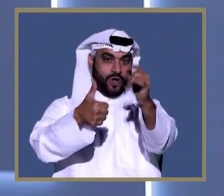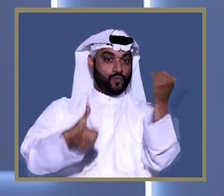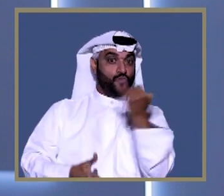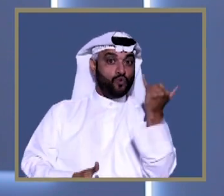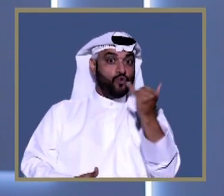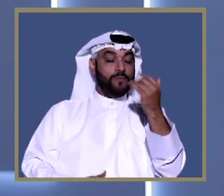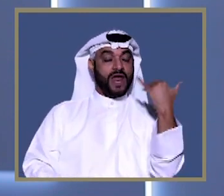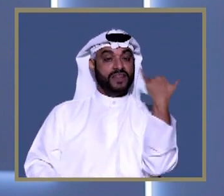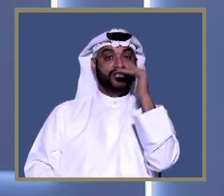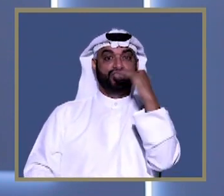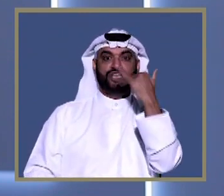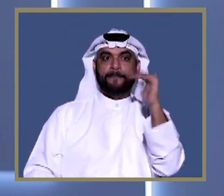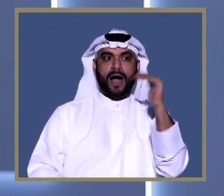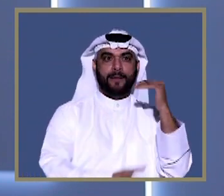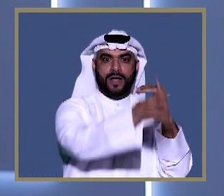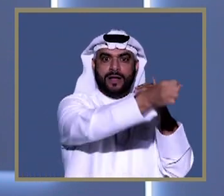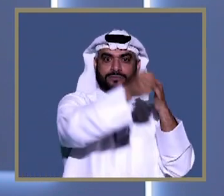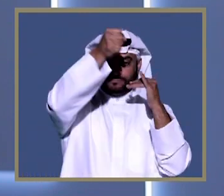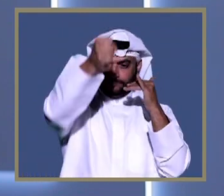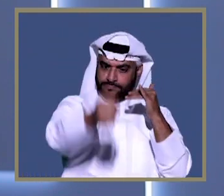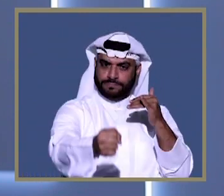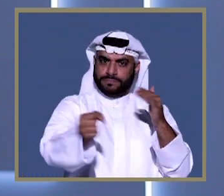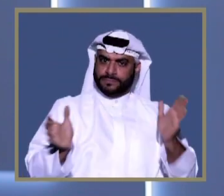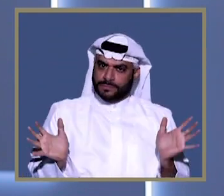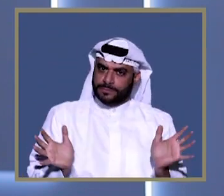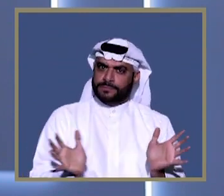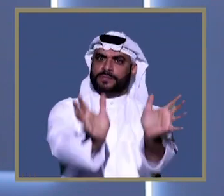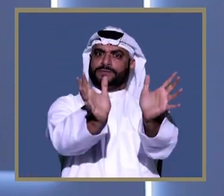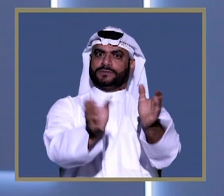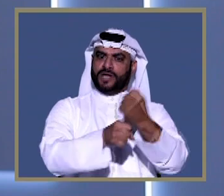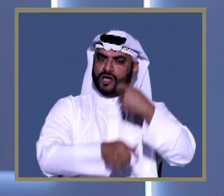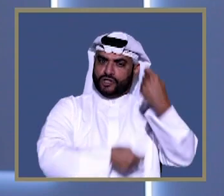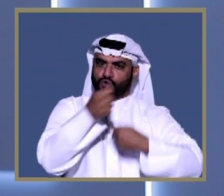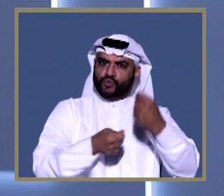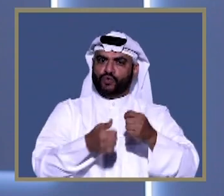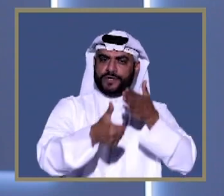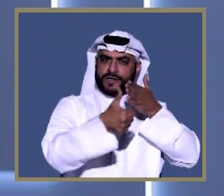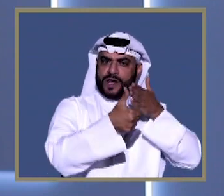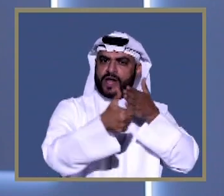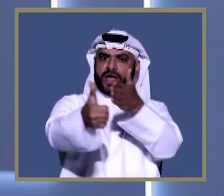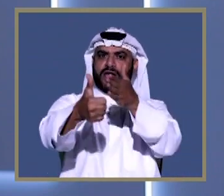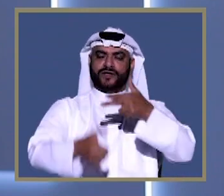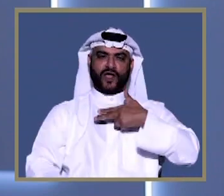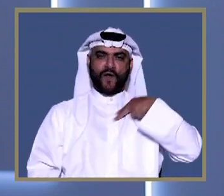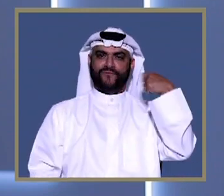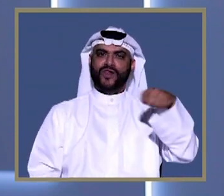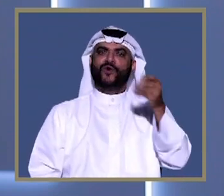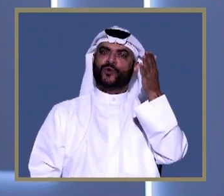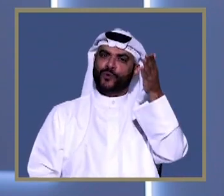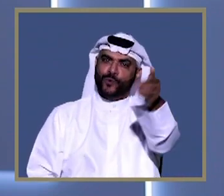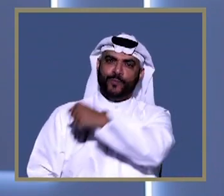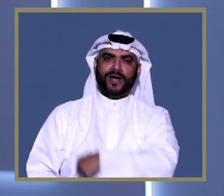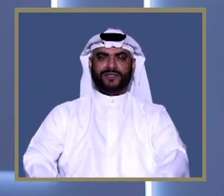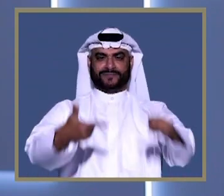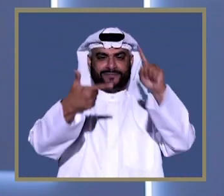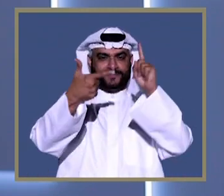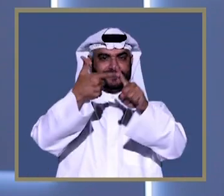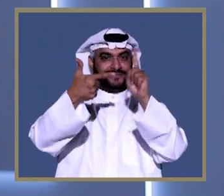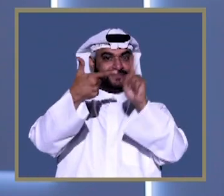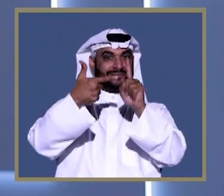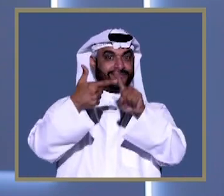عن تمكين الشباب، أي إعطاء فرصة للشباب في المراكز القيادية في الجهاز الحكومي،